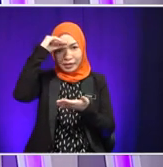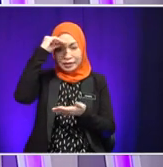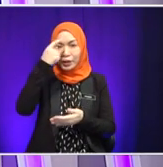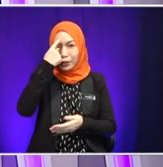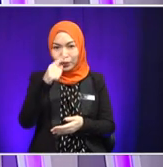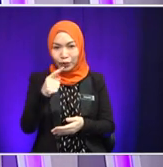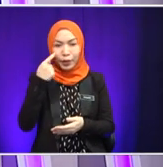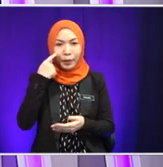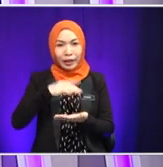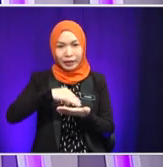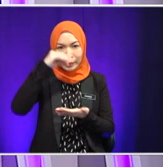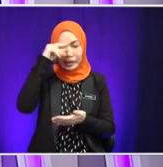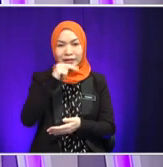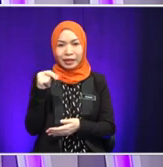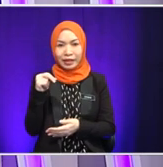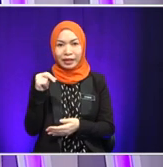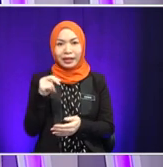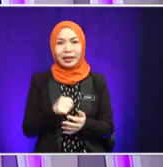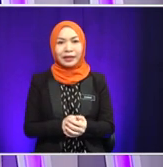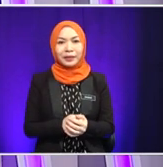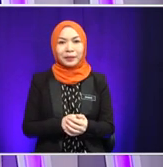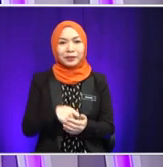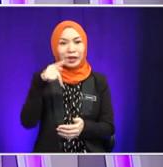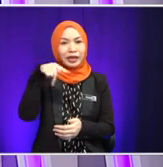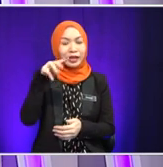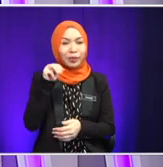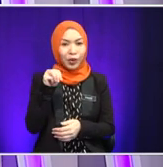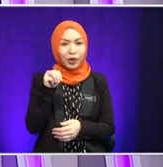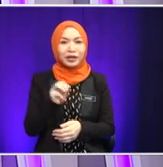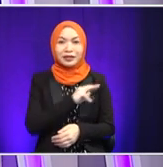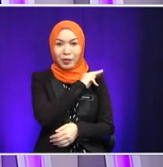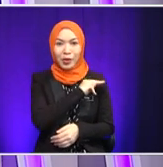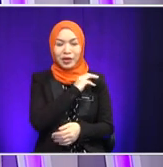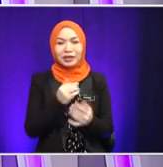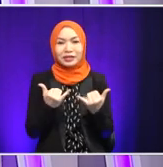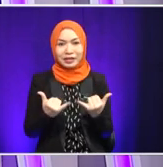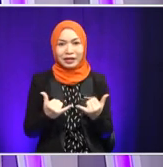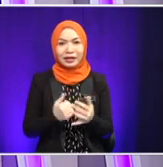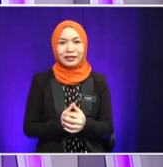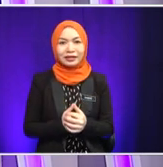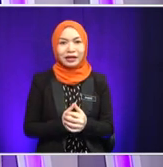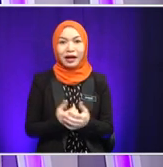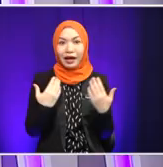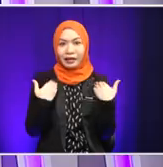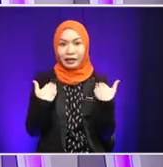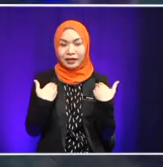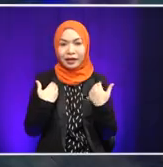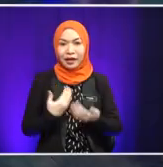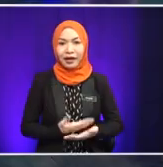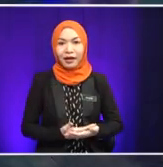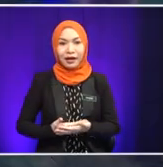pelajaran Pendidikan Modern Tapi sebelum cuciku Hah katanya Cikgu ada bawa anak-anak muda Cikgu